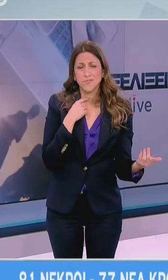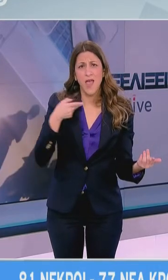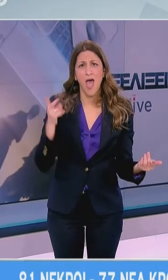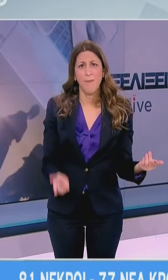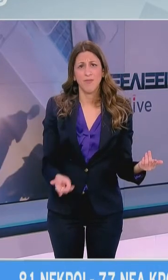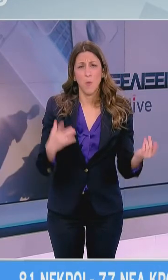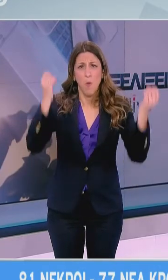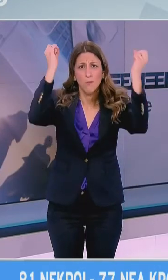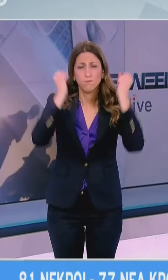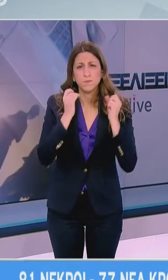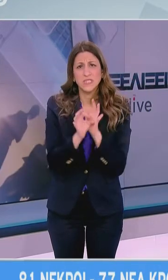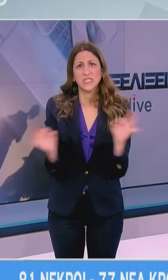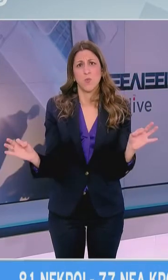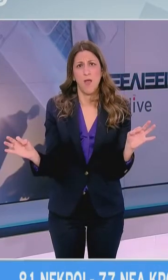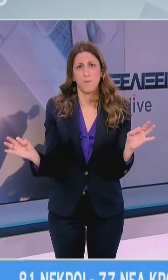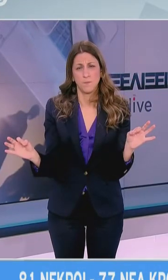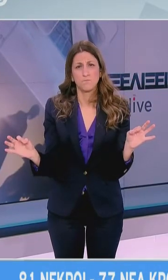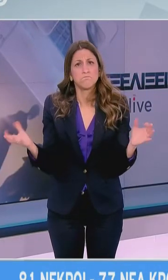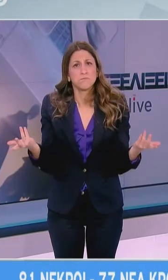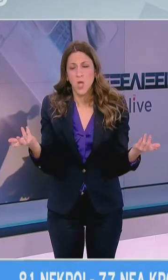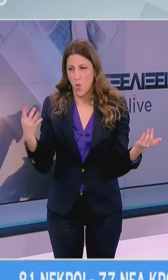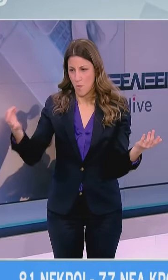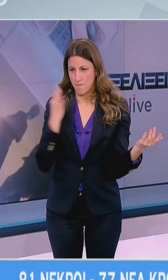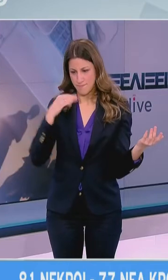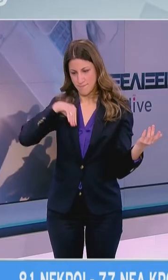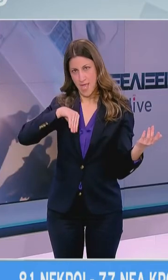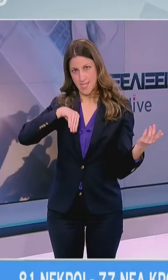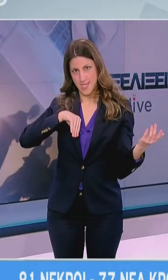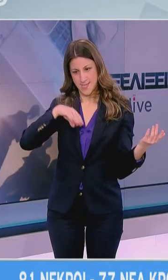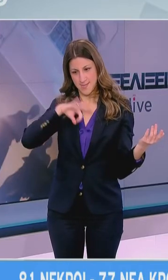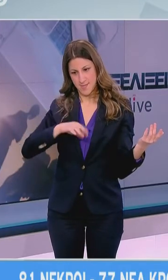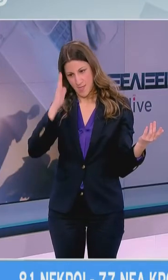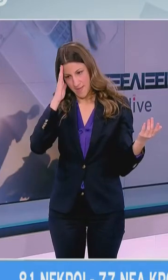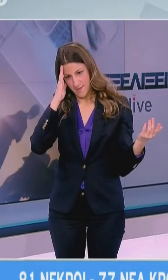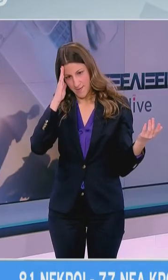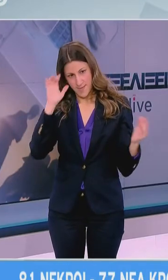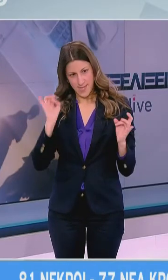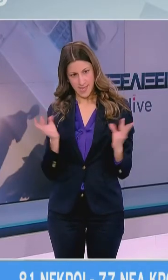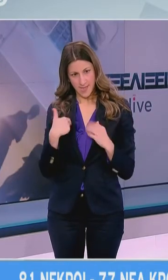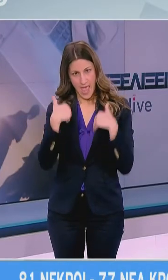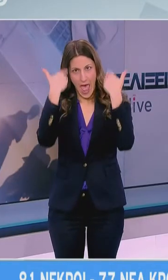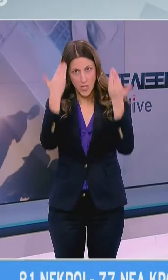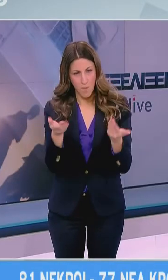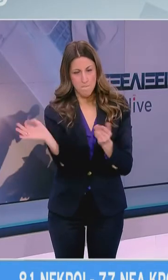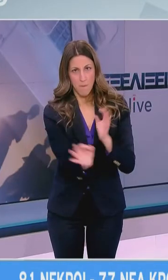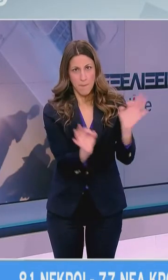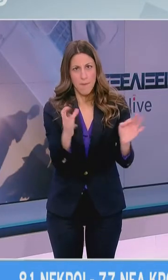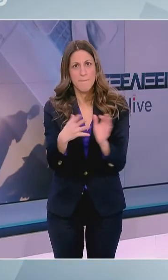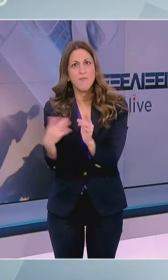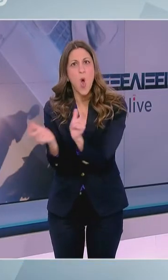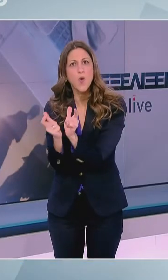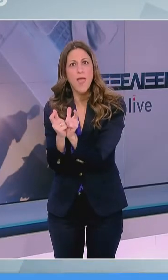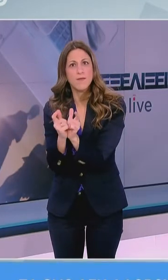κινδυνεύουμε αυτές οι μικρές εστίες που πάρουν αυτοί οι μικροί κύκλοι να μεταφερθούν εκτός του αστικού ιστού. Με ό,τι σημαίνει αυτό. Μία τέτοιου